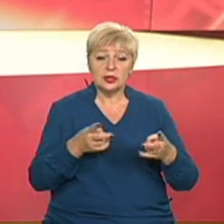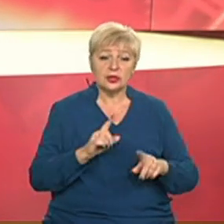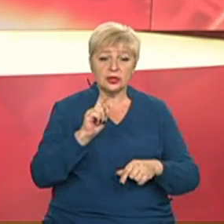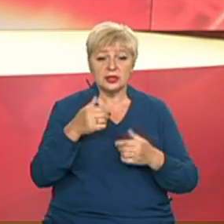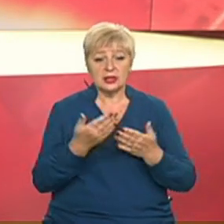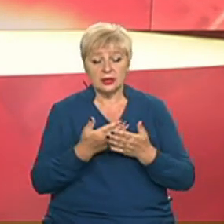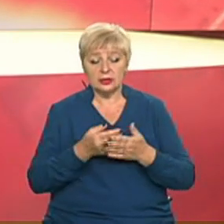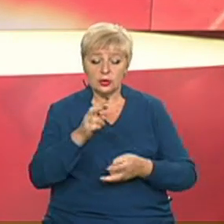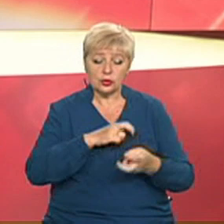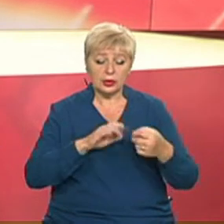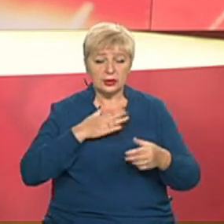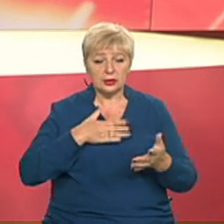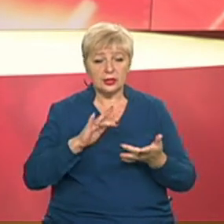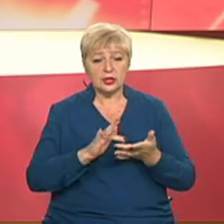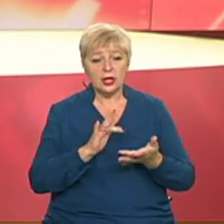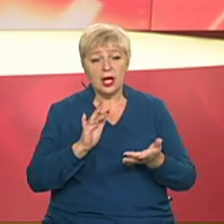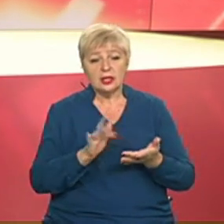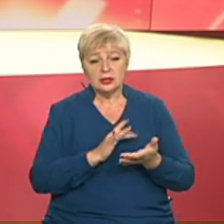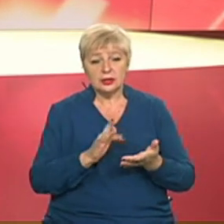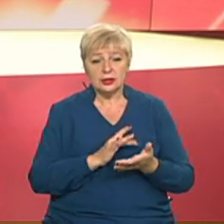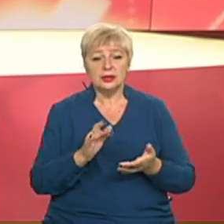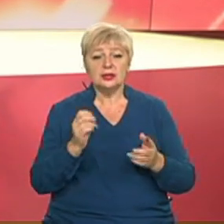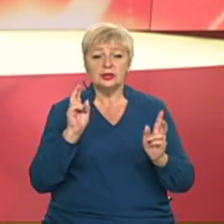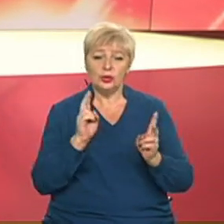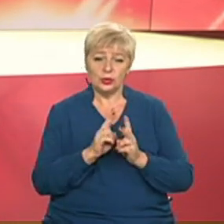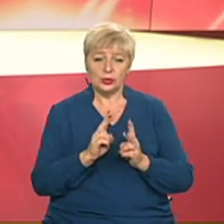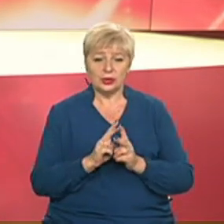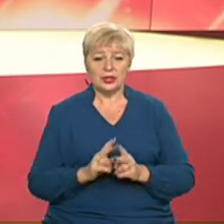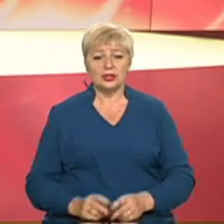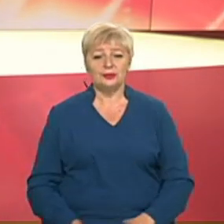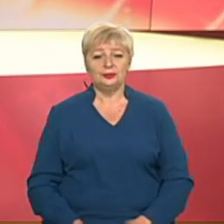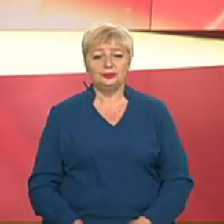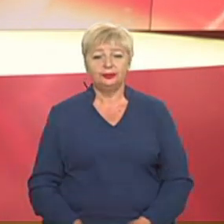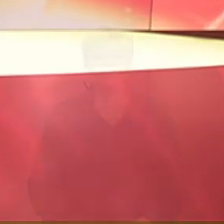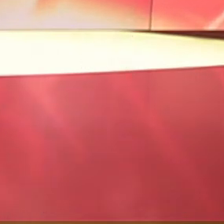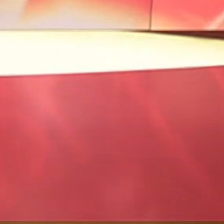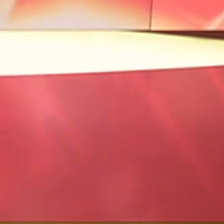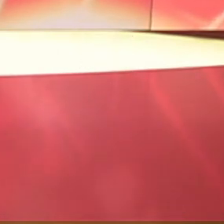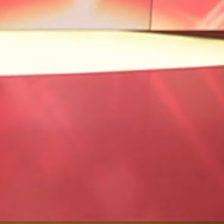кадром, шукайте на нашій сторінці в Instagram та телеграм-каналі. До зустрічі в ефірі.